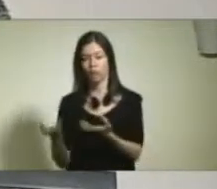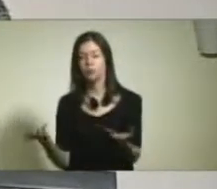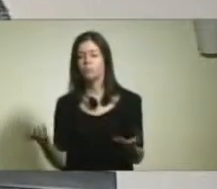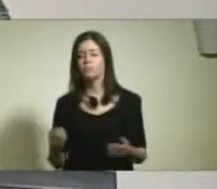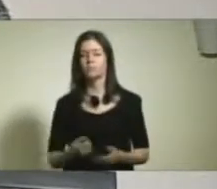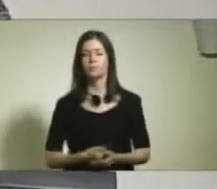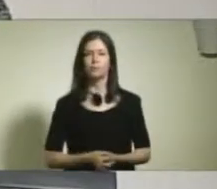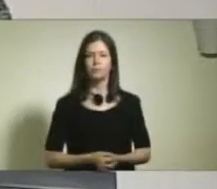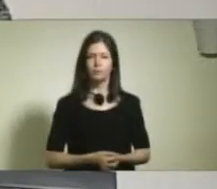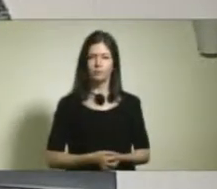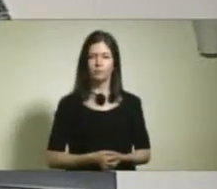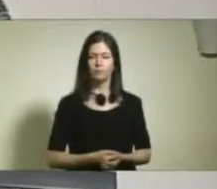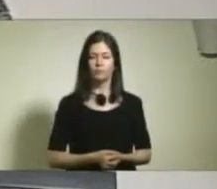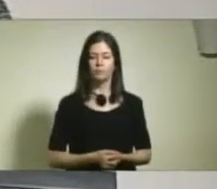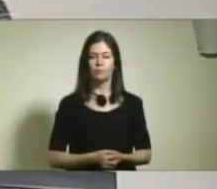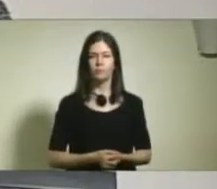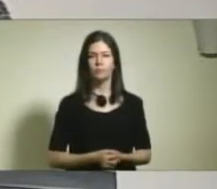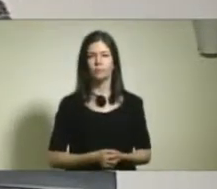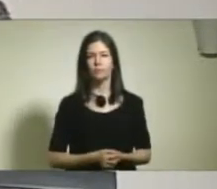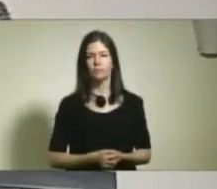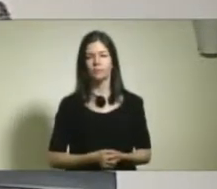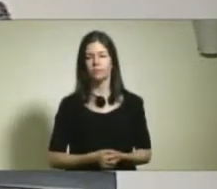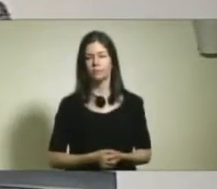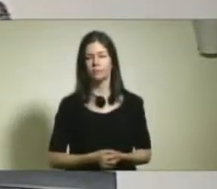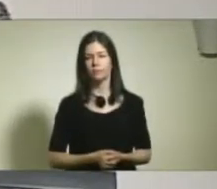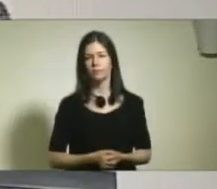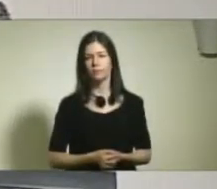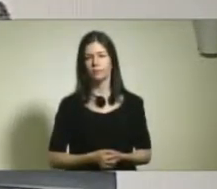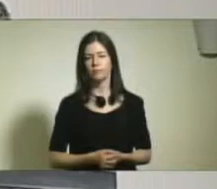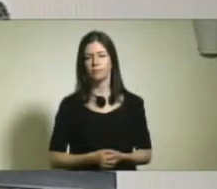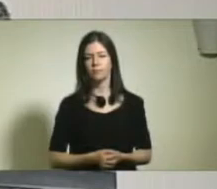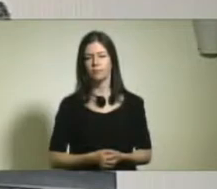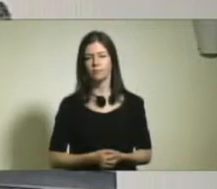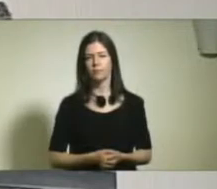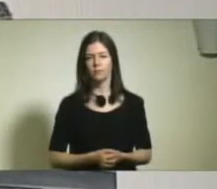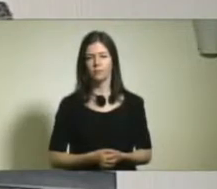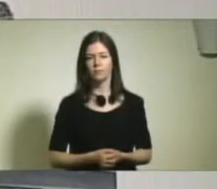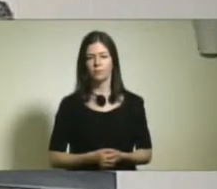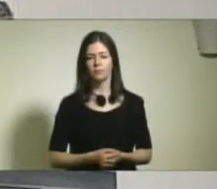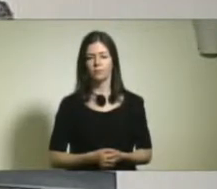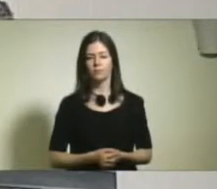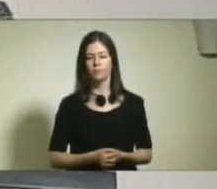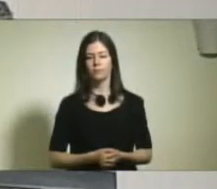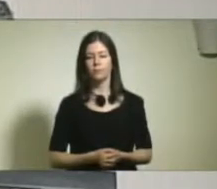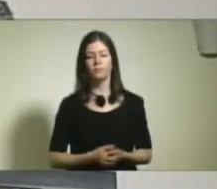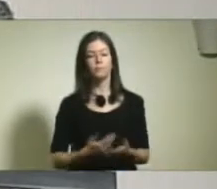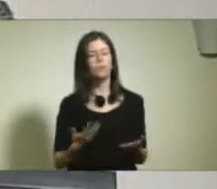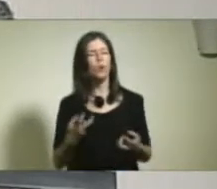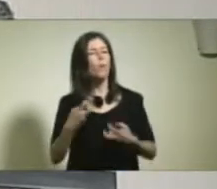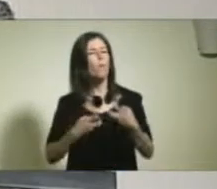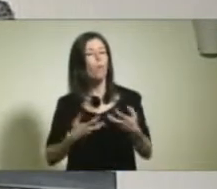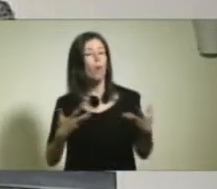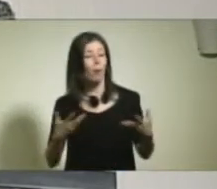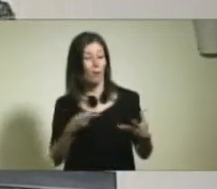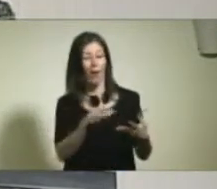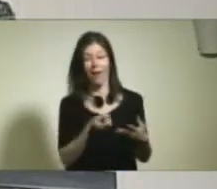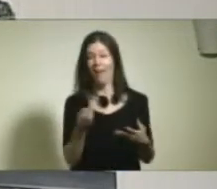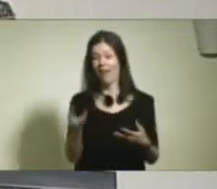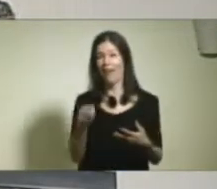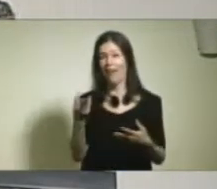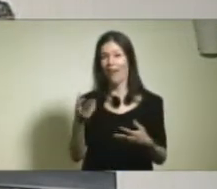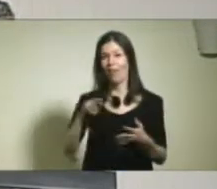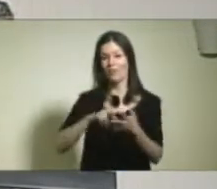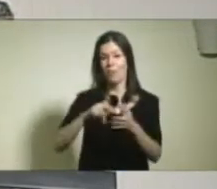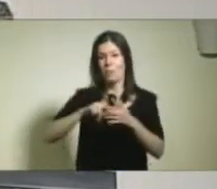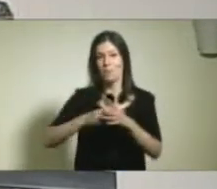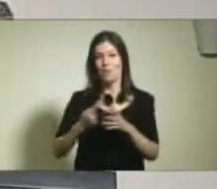que ces diverses prestations sont données aux clients en début de mois. Donc, ce qui veut dire qu'on a une influence